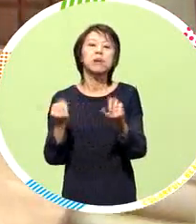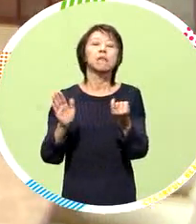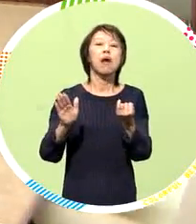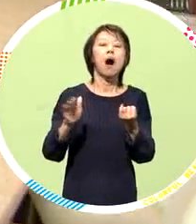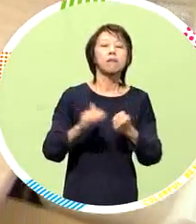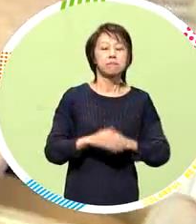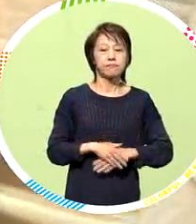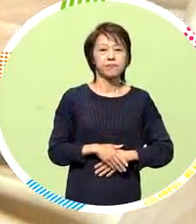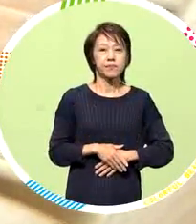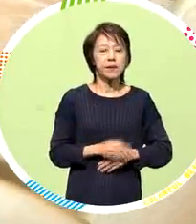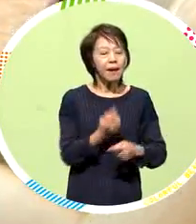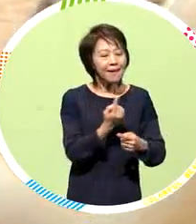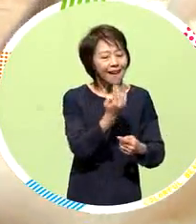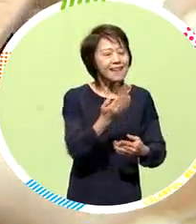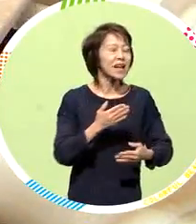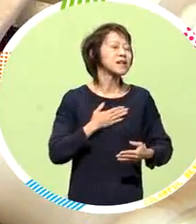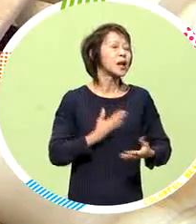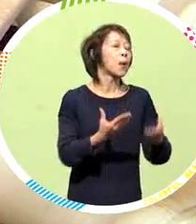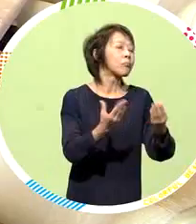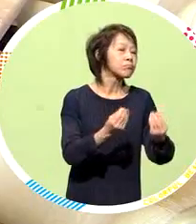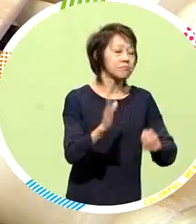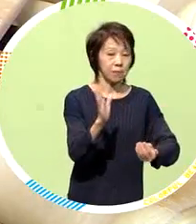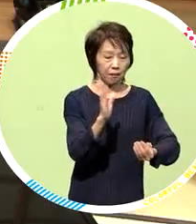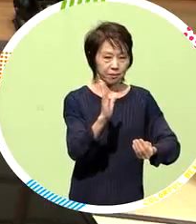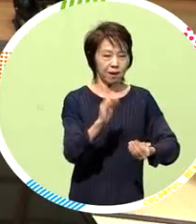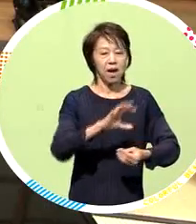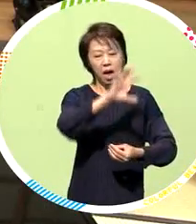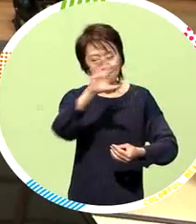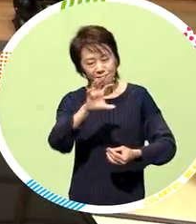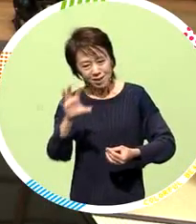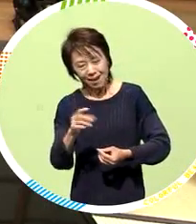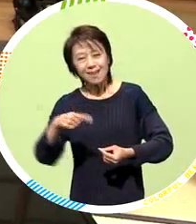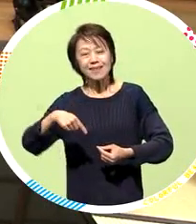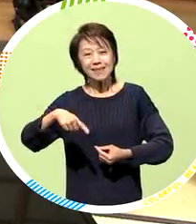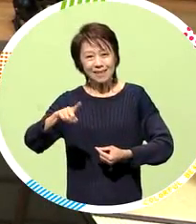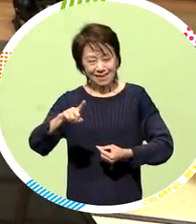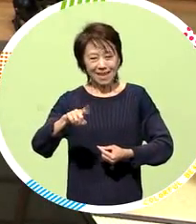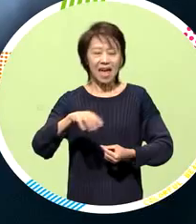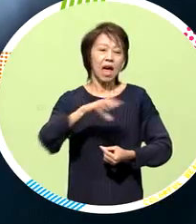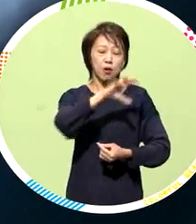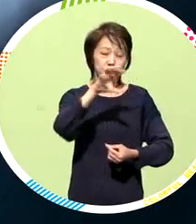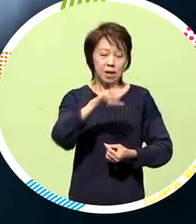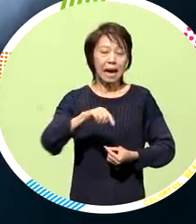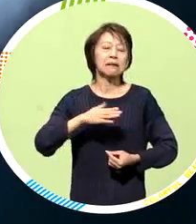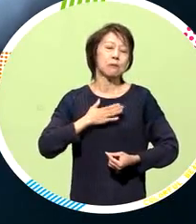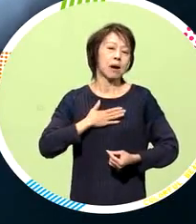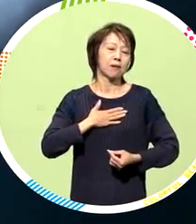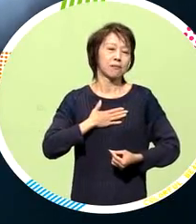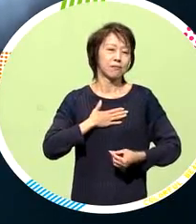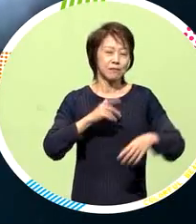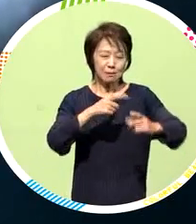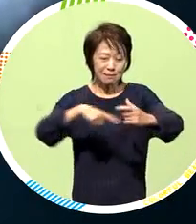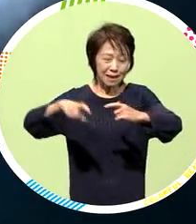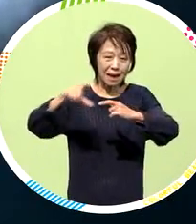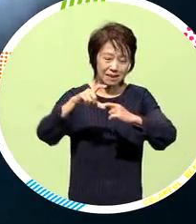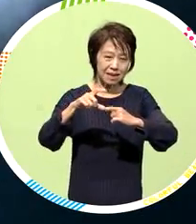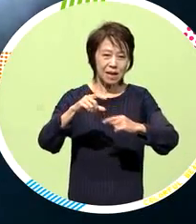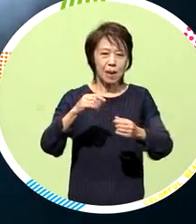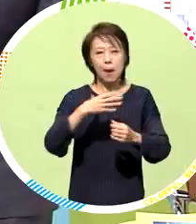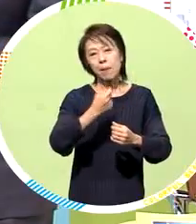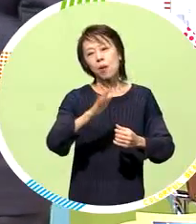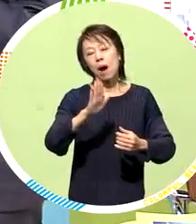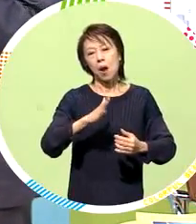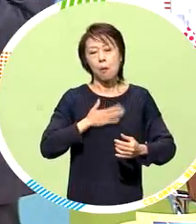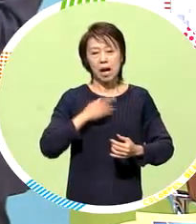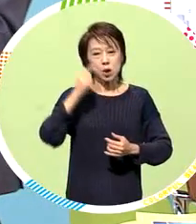あるんですだから一回いったから知ってるじゃなくて何回も言って何回も知るともっと神奈川の魅力を知ってもらおういるかな